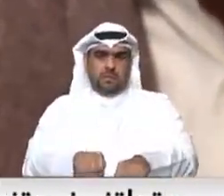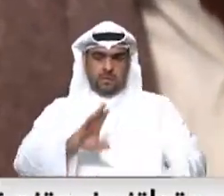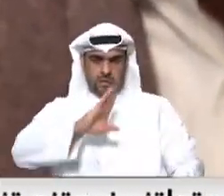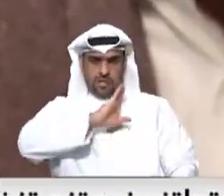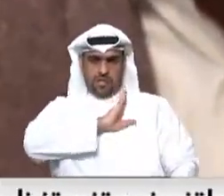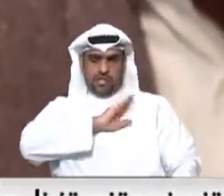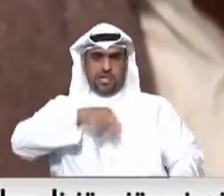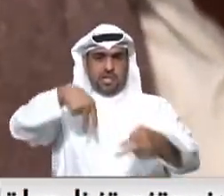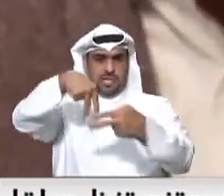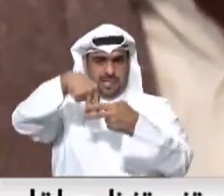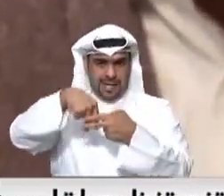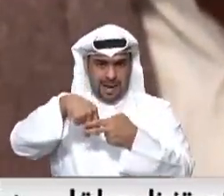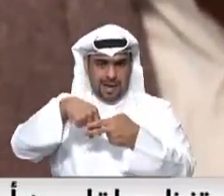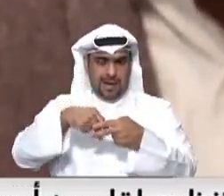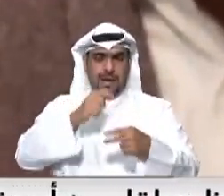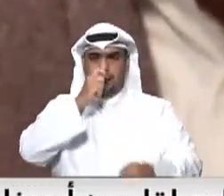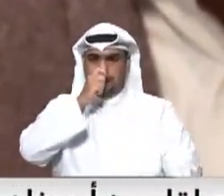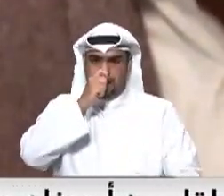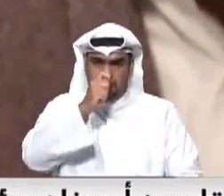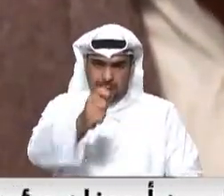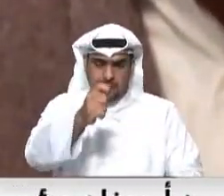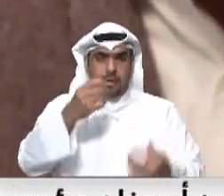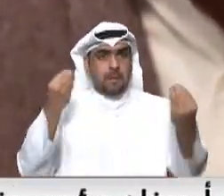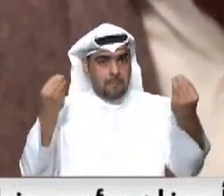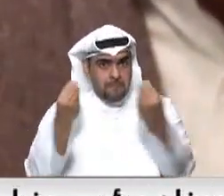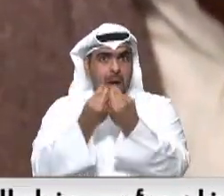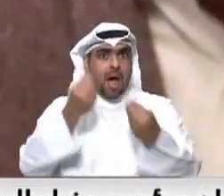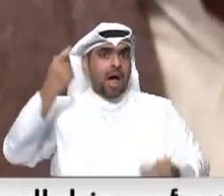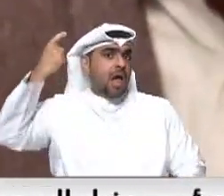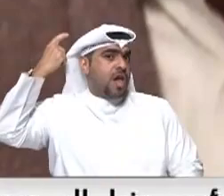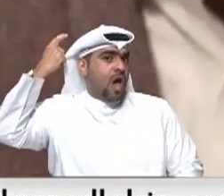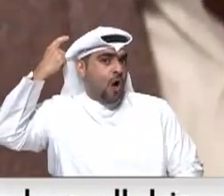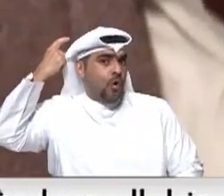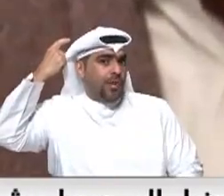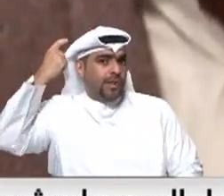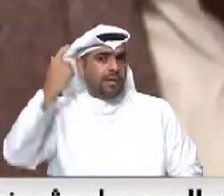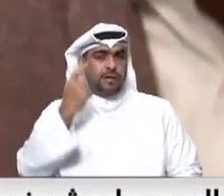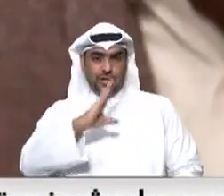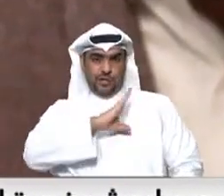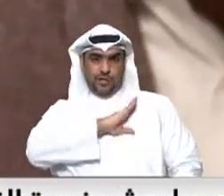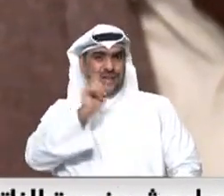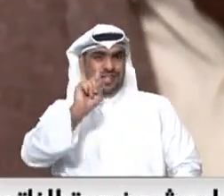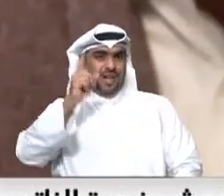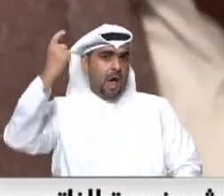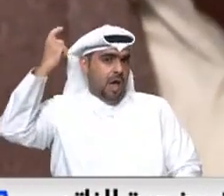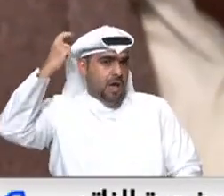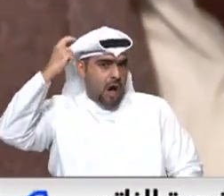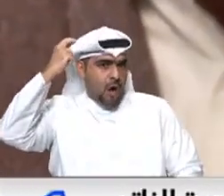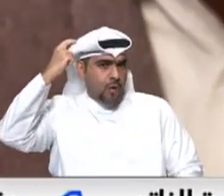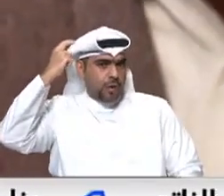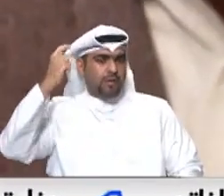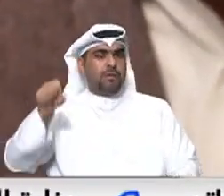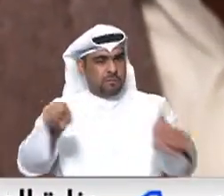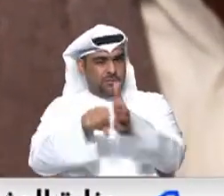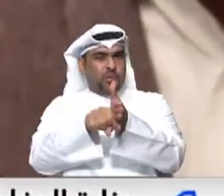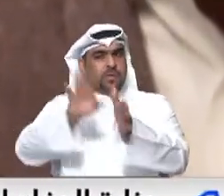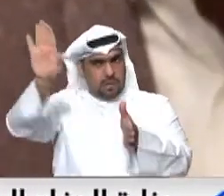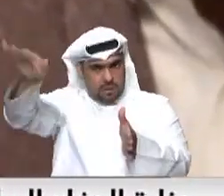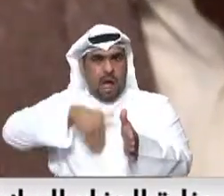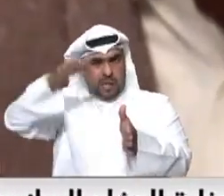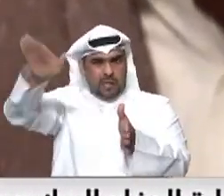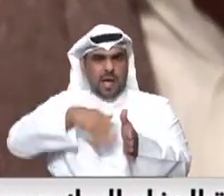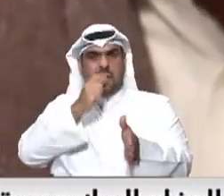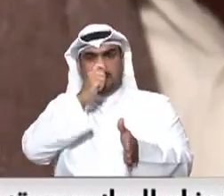قوات الاحتلال ومجموعات المستوطنين. حالة من الاحتقان تخيم على الشارع الفلسطيني وكذلك على